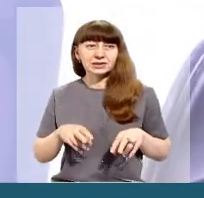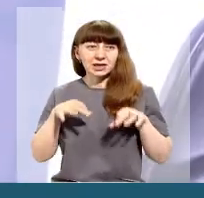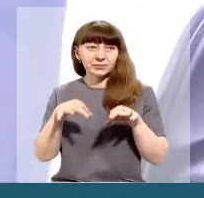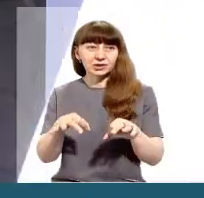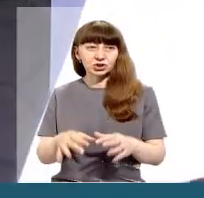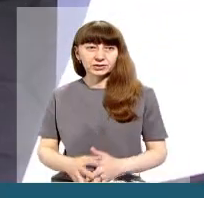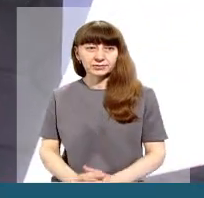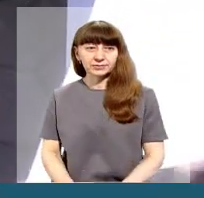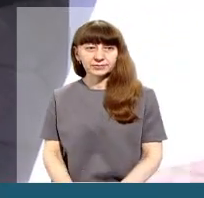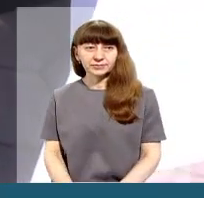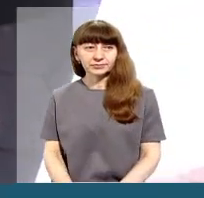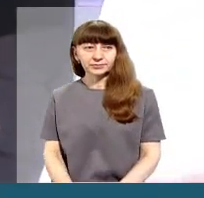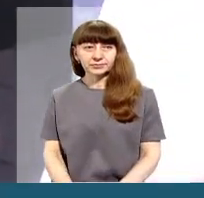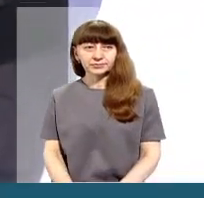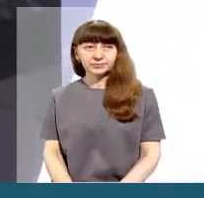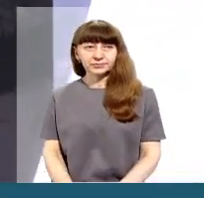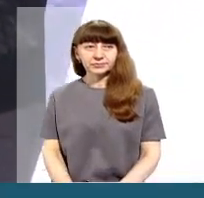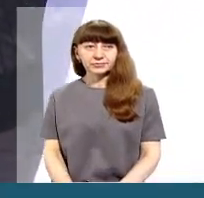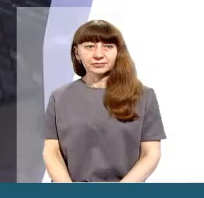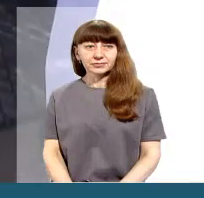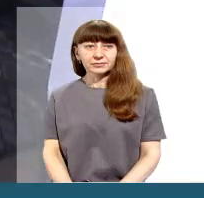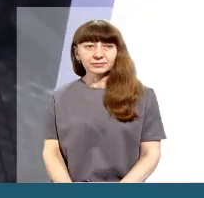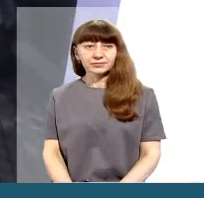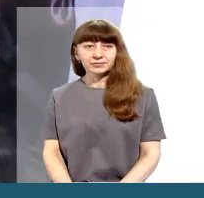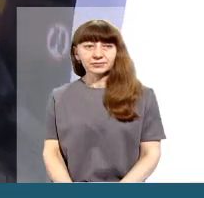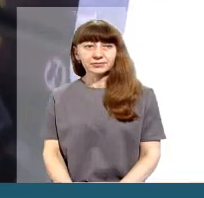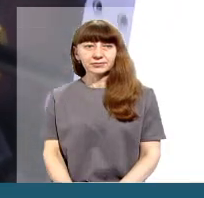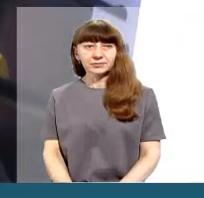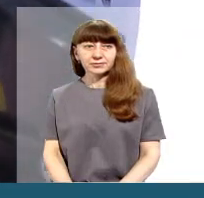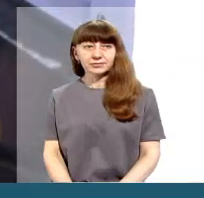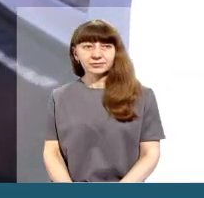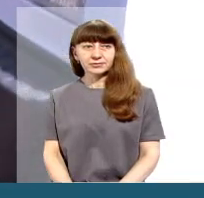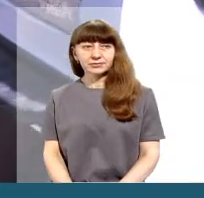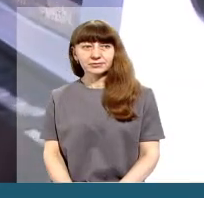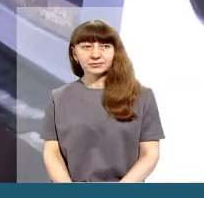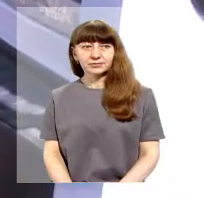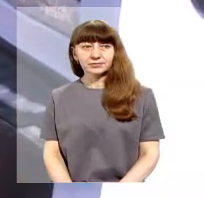специализированных автомобилей инва-такси. Маргарита Иванова, Диара Хмечун, телеканал «Костанай».